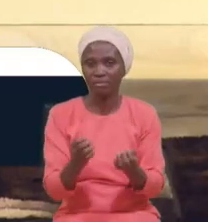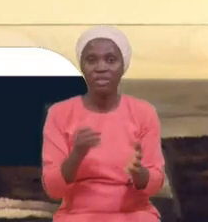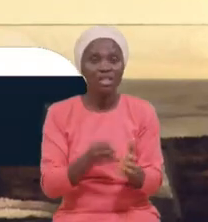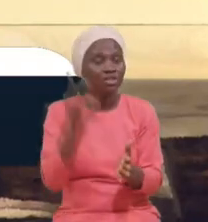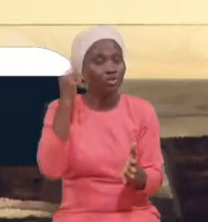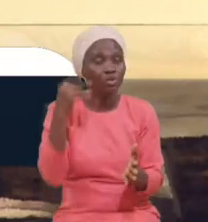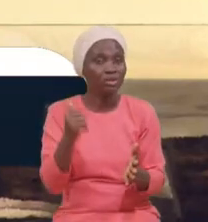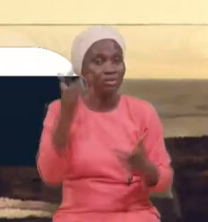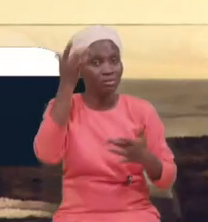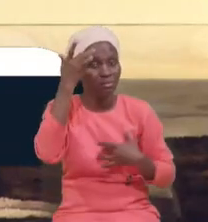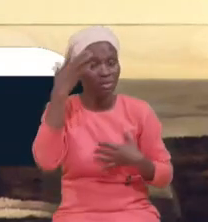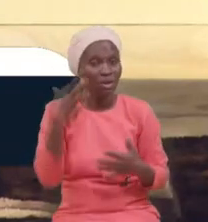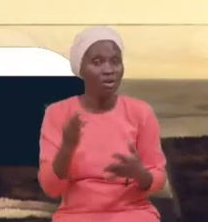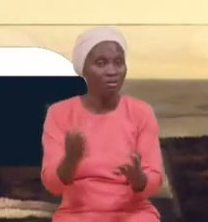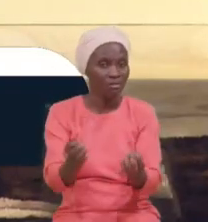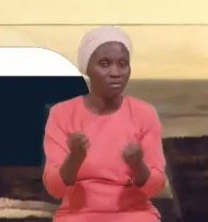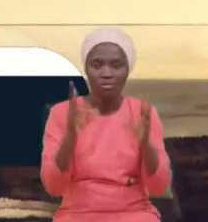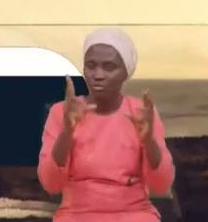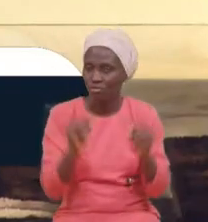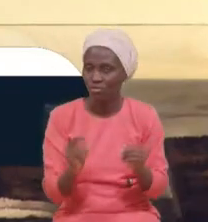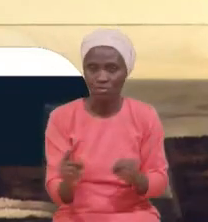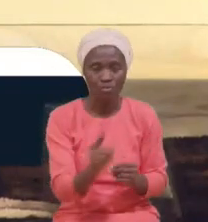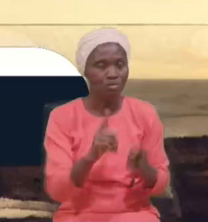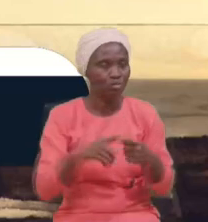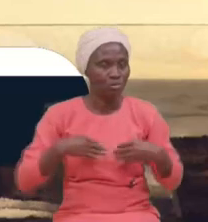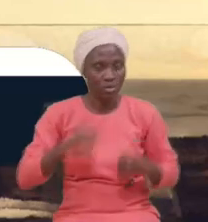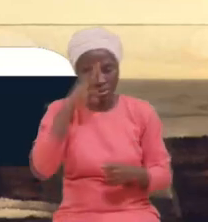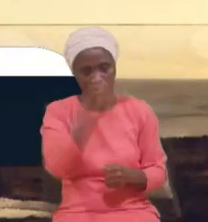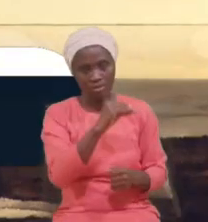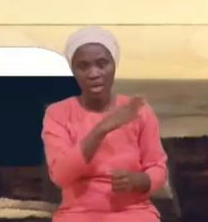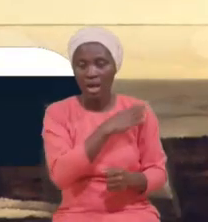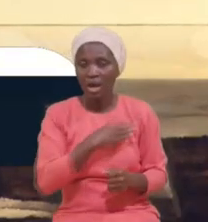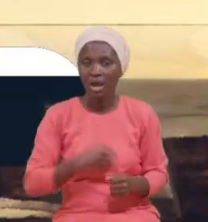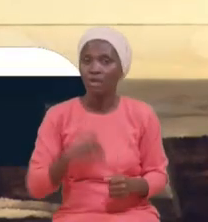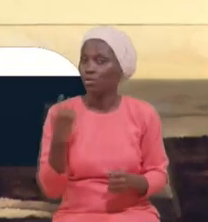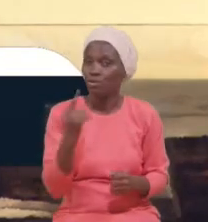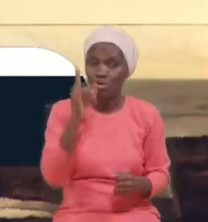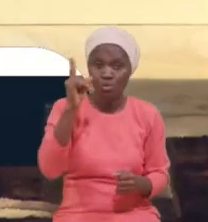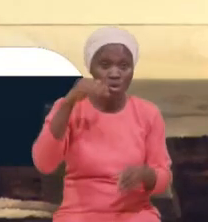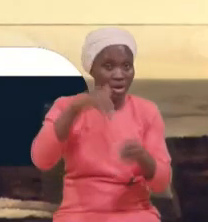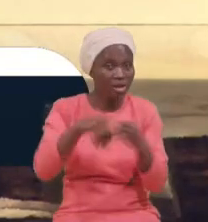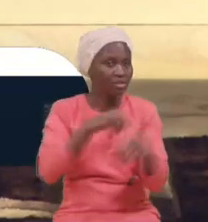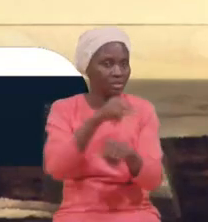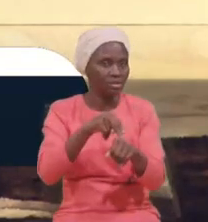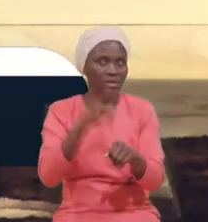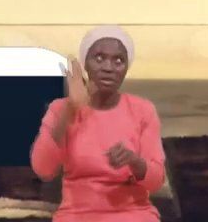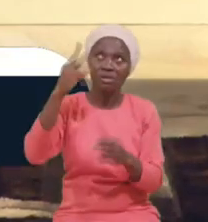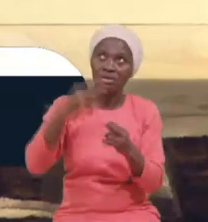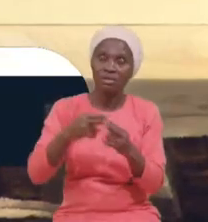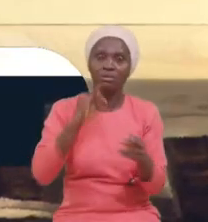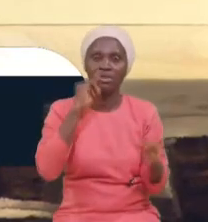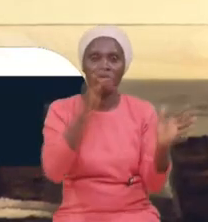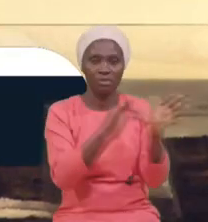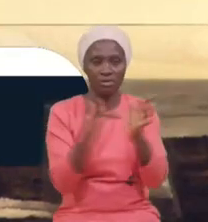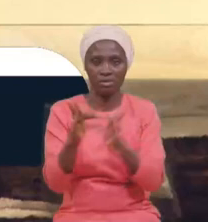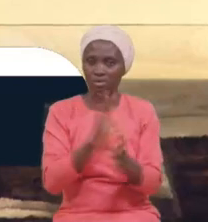impur. C'est le fléau d'une lèpre. Personne ne peut le guérir. Il n'y a qu'une seule personne dans la nation.